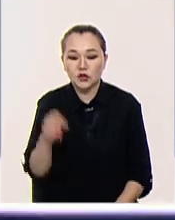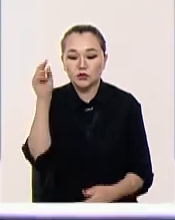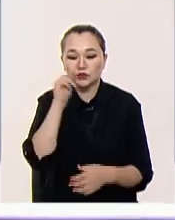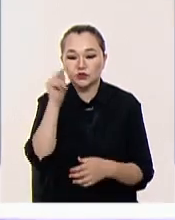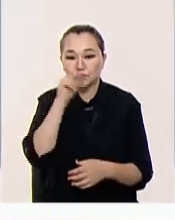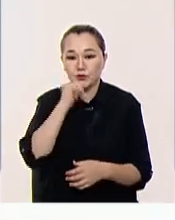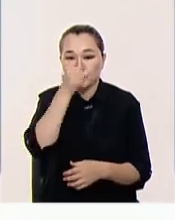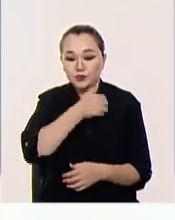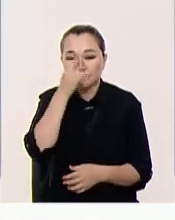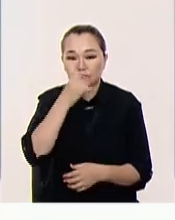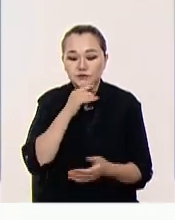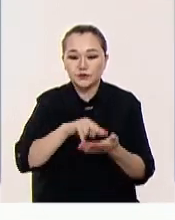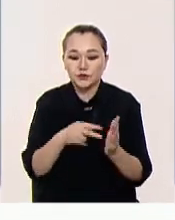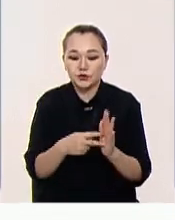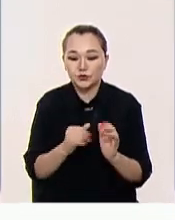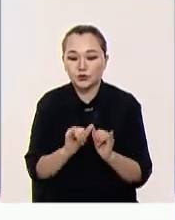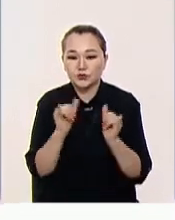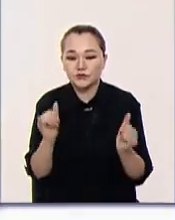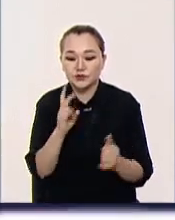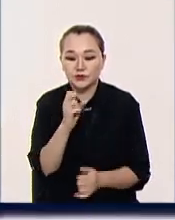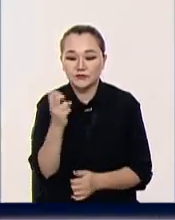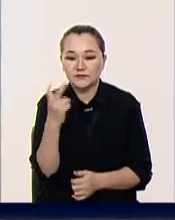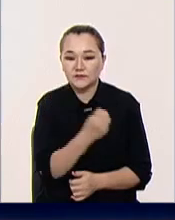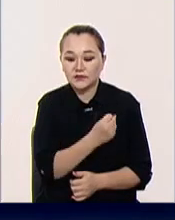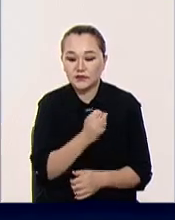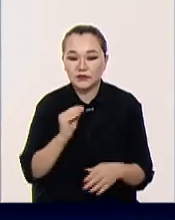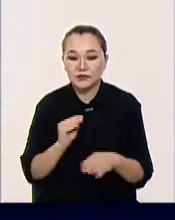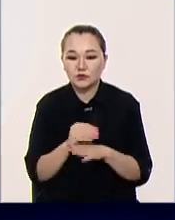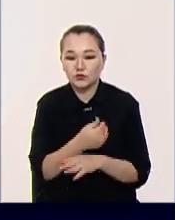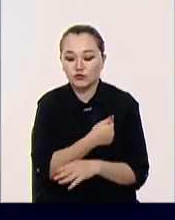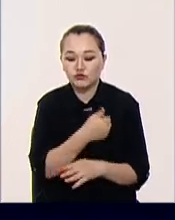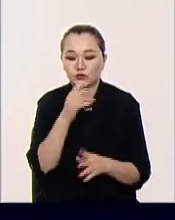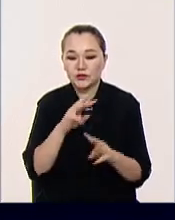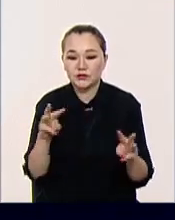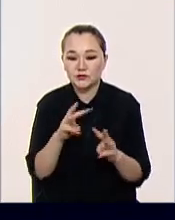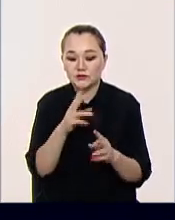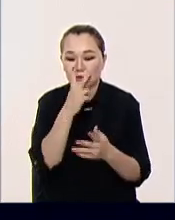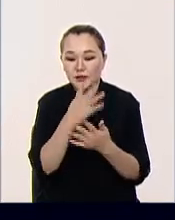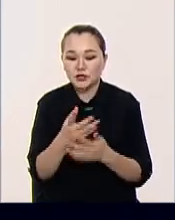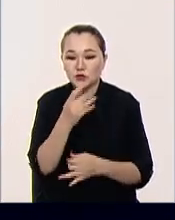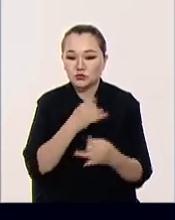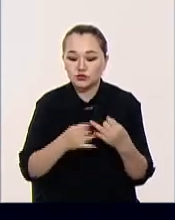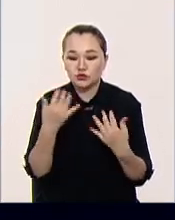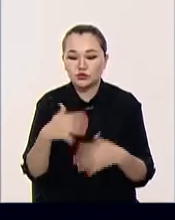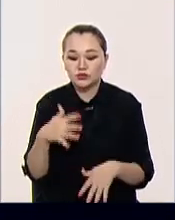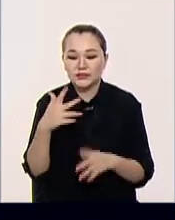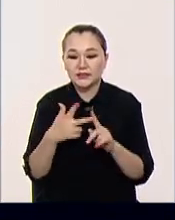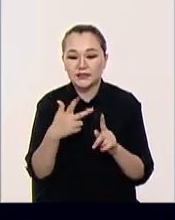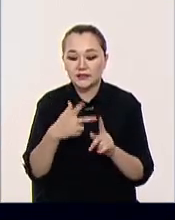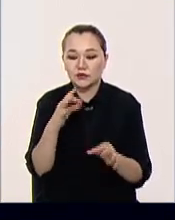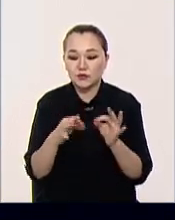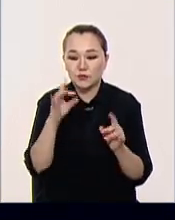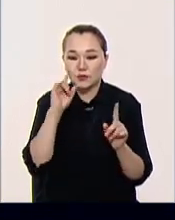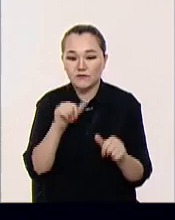Учебный год в Казахстане планируют увеличить на 2 недели. Министерство просвещения выставило на обсуждение уже 3-й